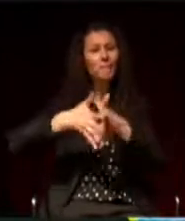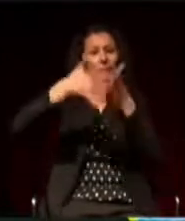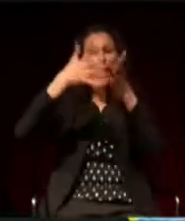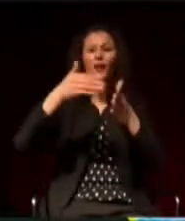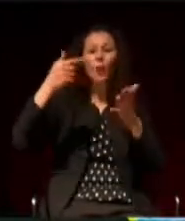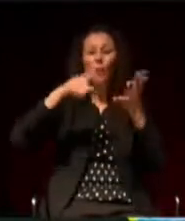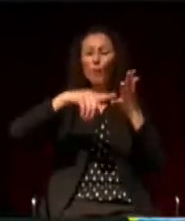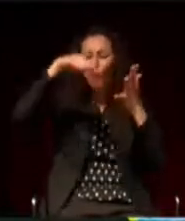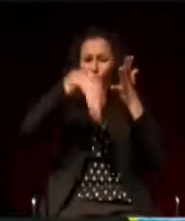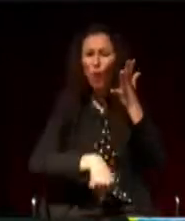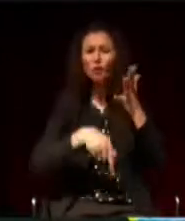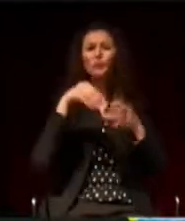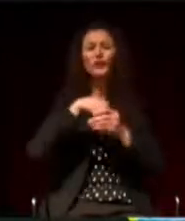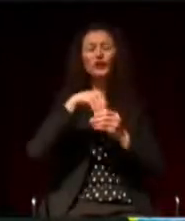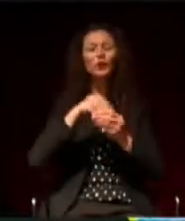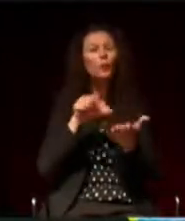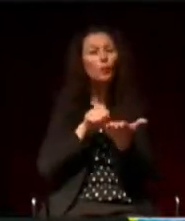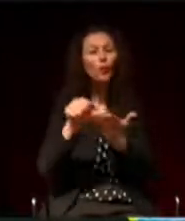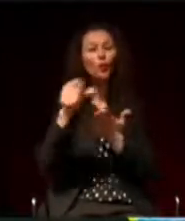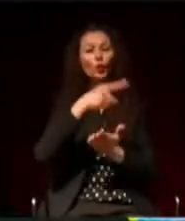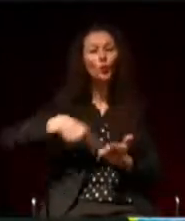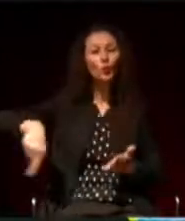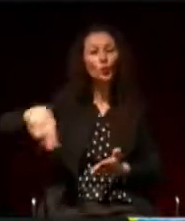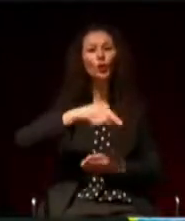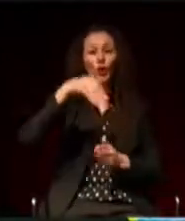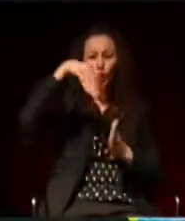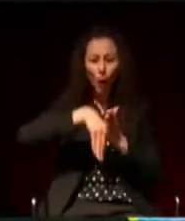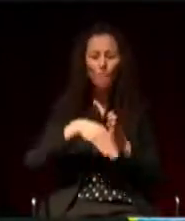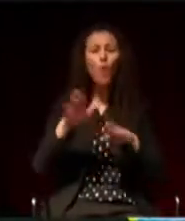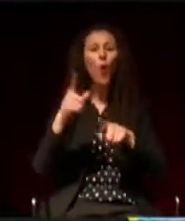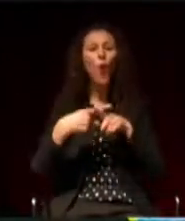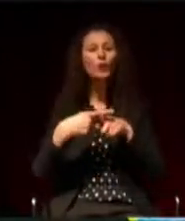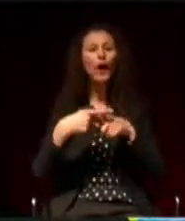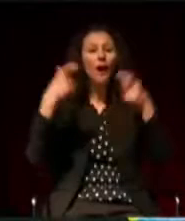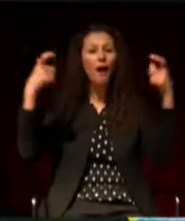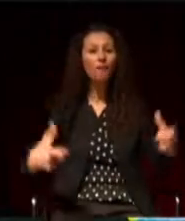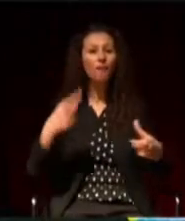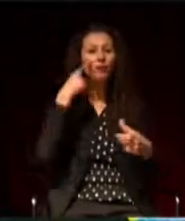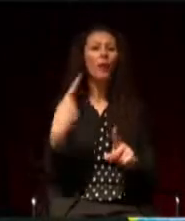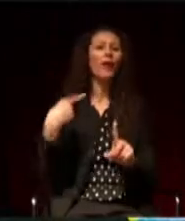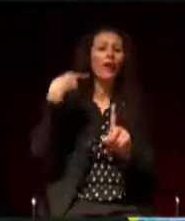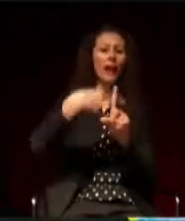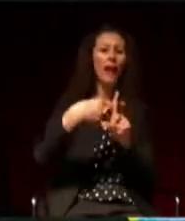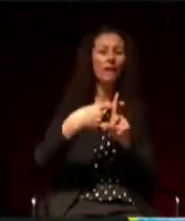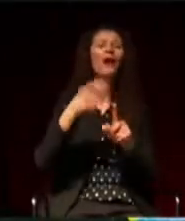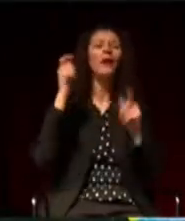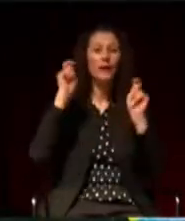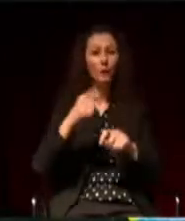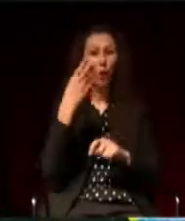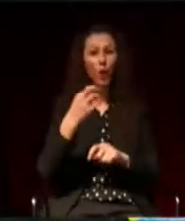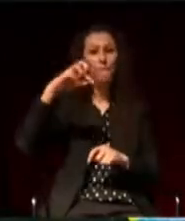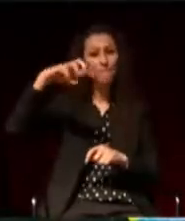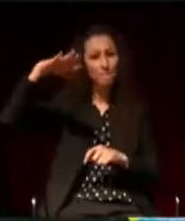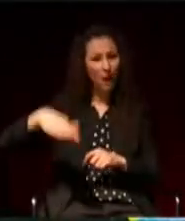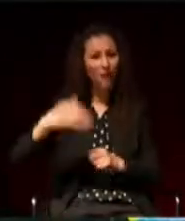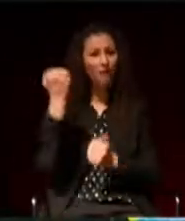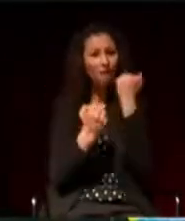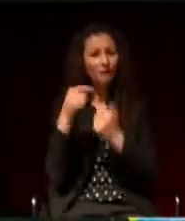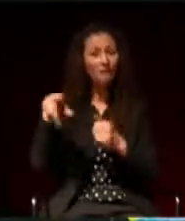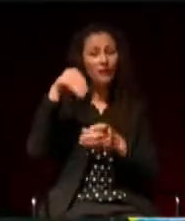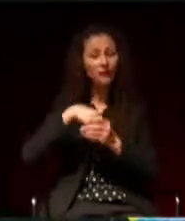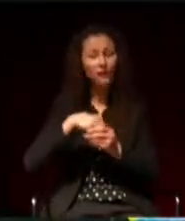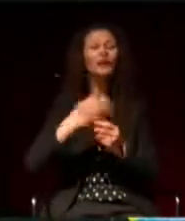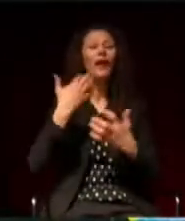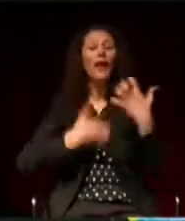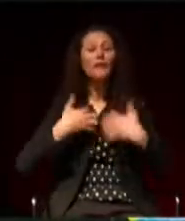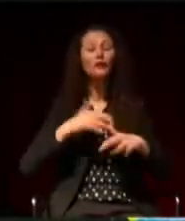bodrum katlarında bütün cepheleri tamamen gömülü ve ortak alan niteliğinde olmak kaydıyla ilave olarak yapılan otopark, sığınak ve su depesi alanları ile